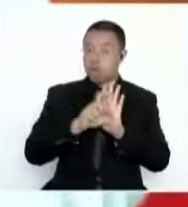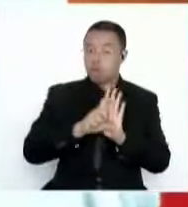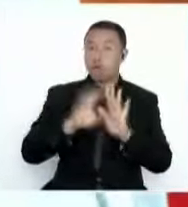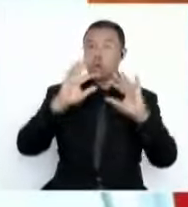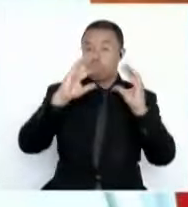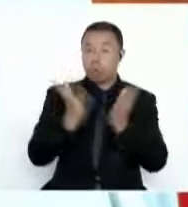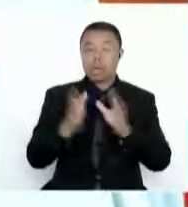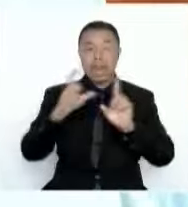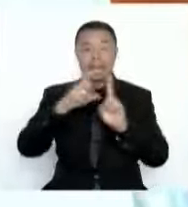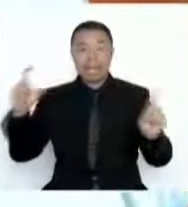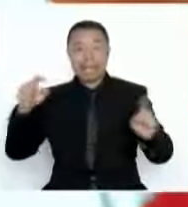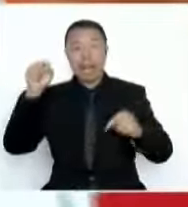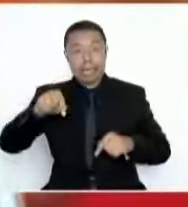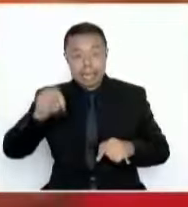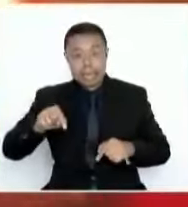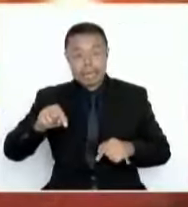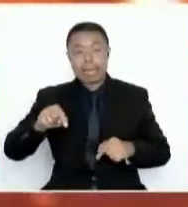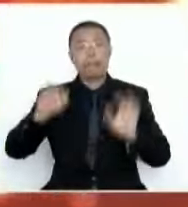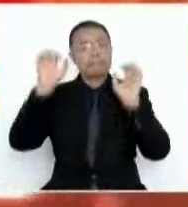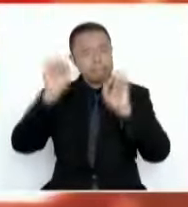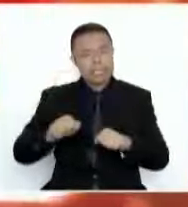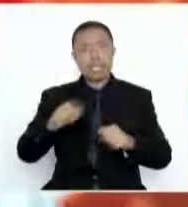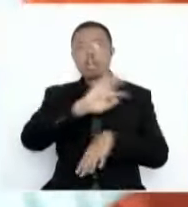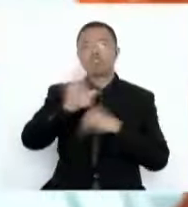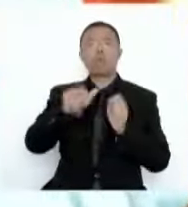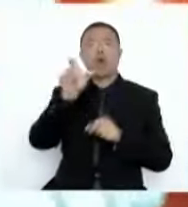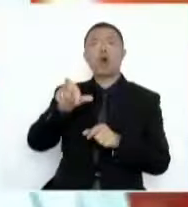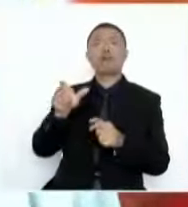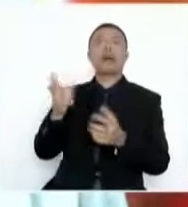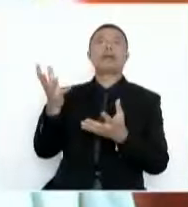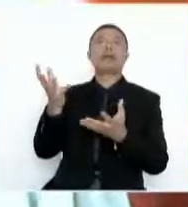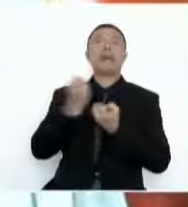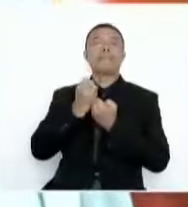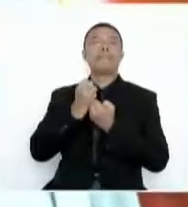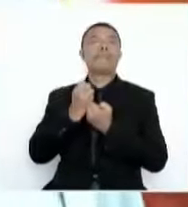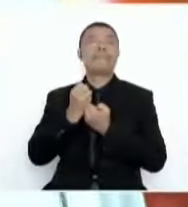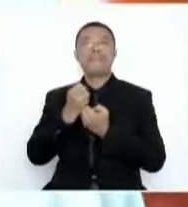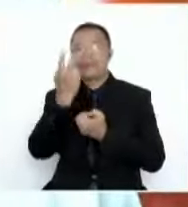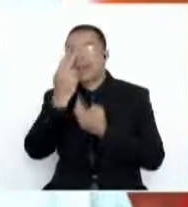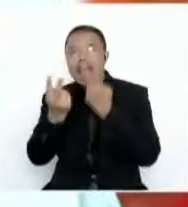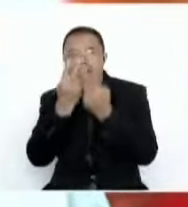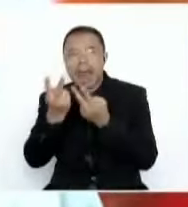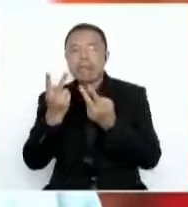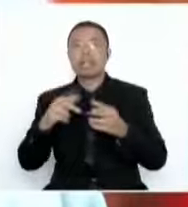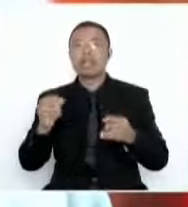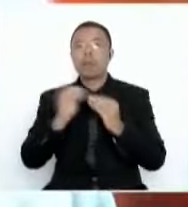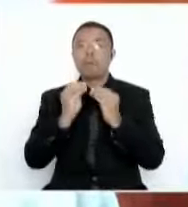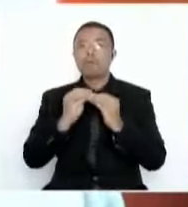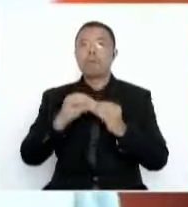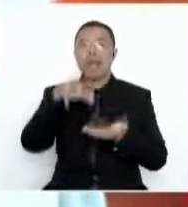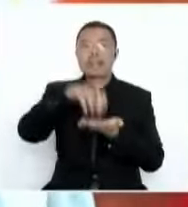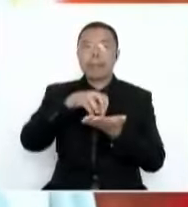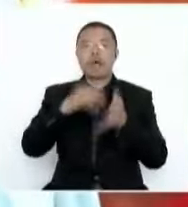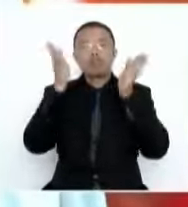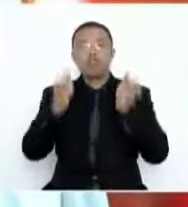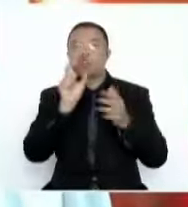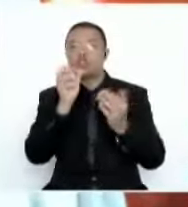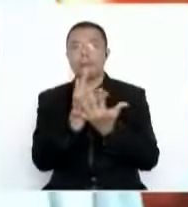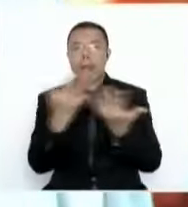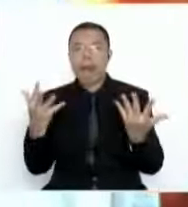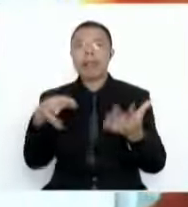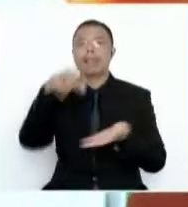dunia digital ini dunia bisa dijamah oleh anak-anak Untuk itulah kita akan membangun Balai Rakyat di sana